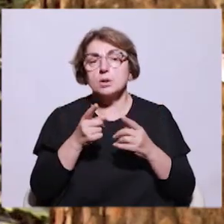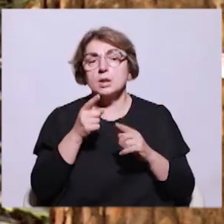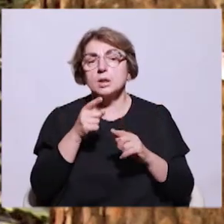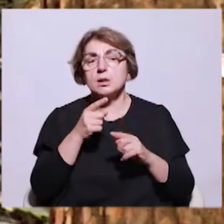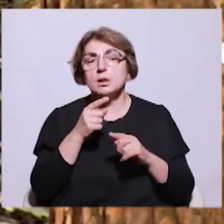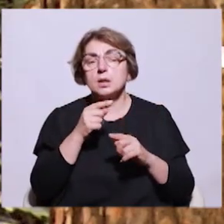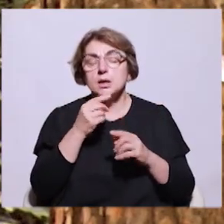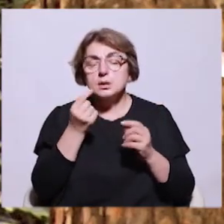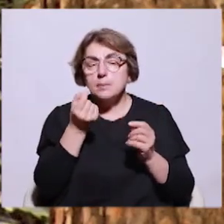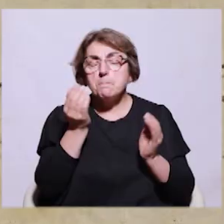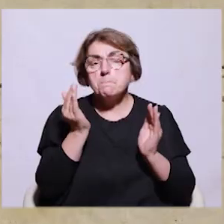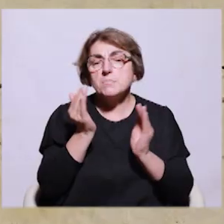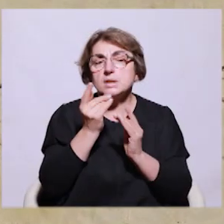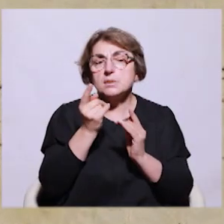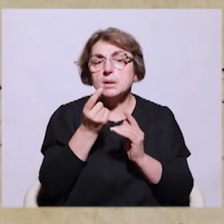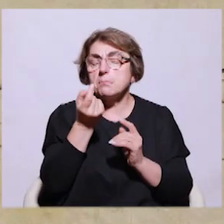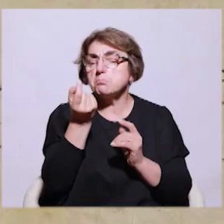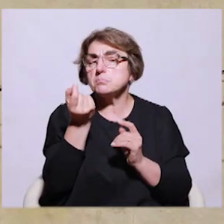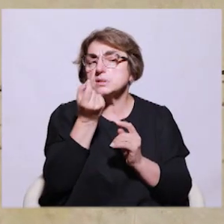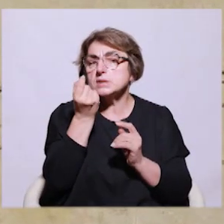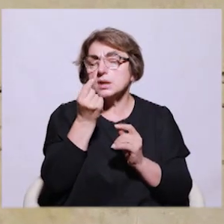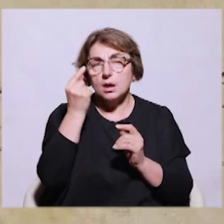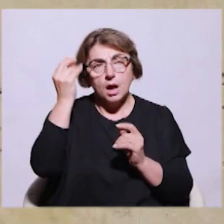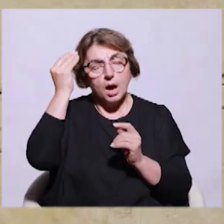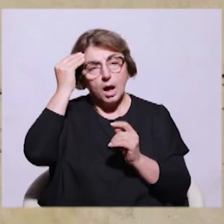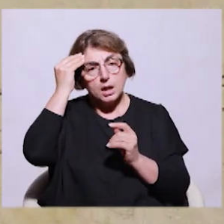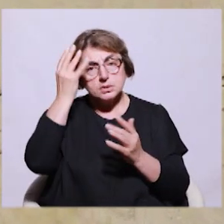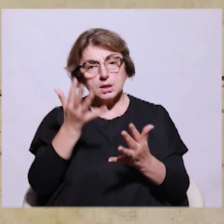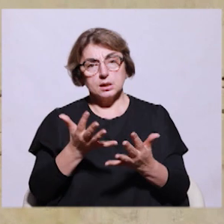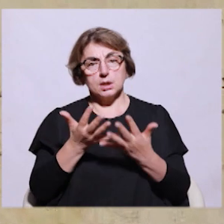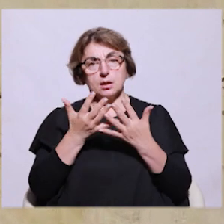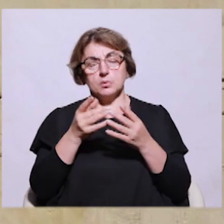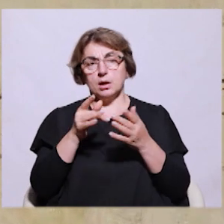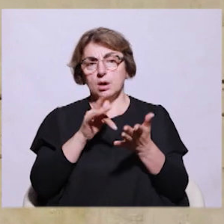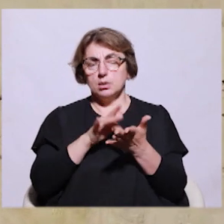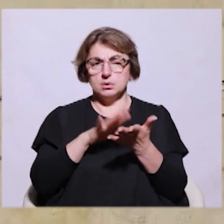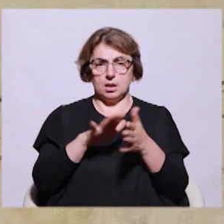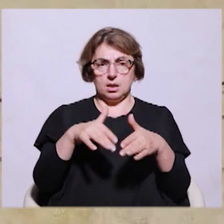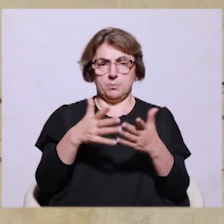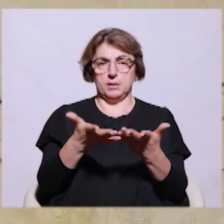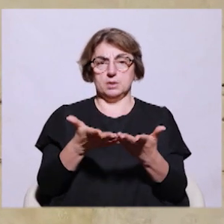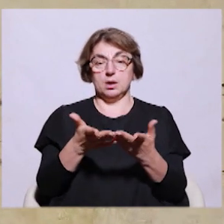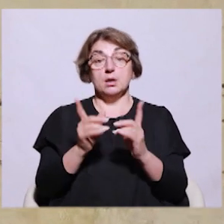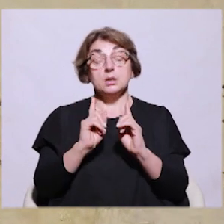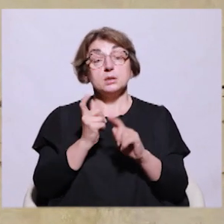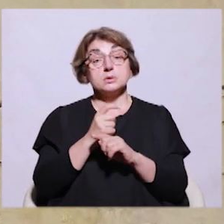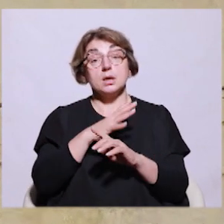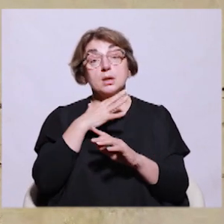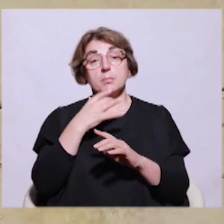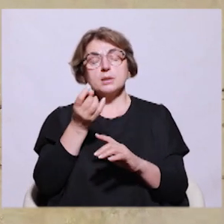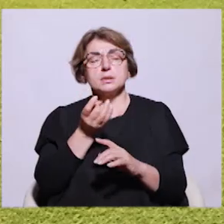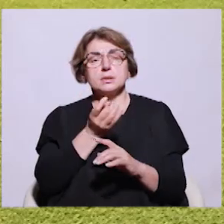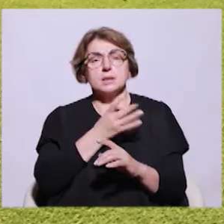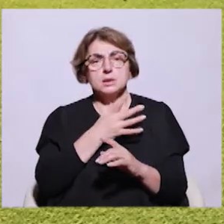იმდენად მინიმალისტურია და მცირედით არის აზრი გამოსახული, რომ თითქოს არც არსებობს. ძალიან ბევრია